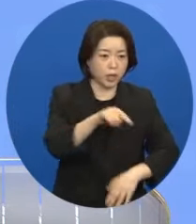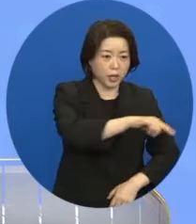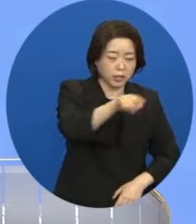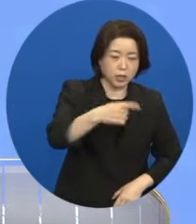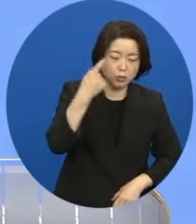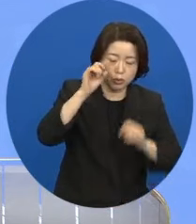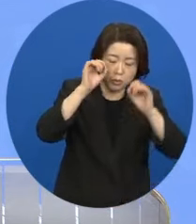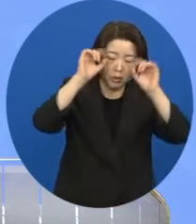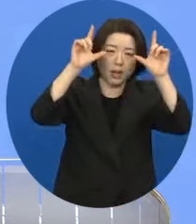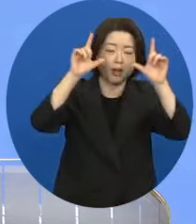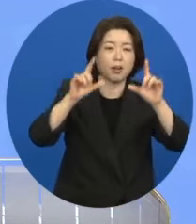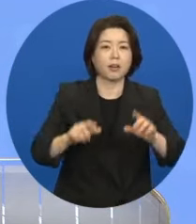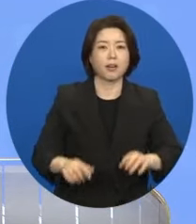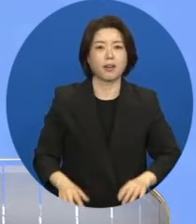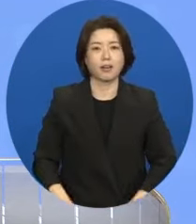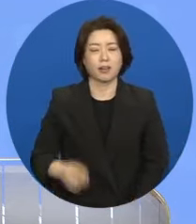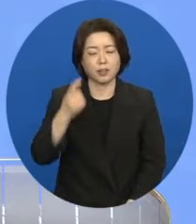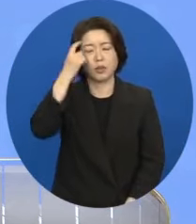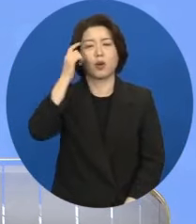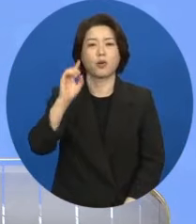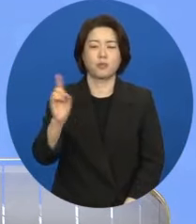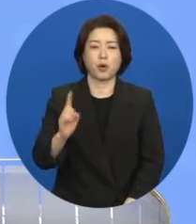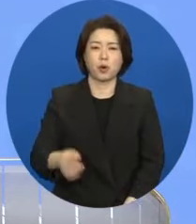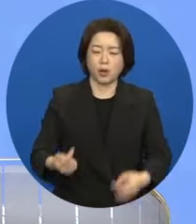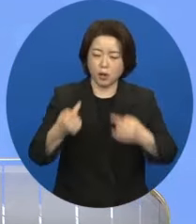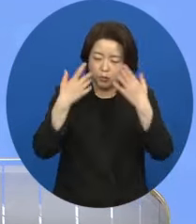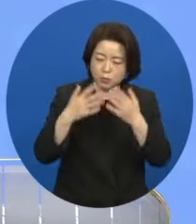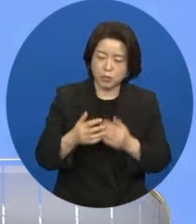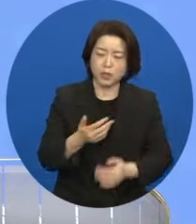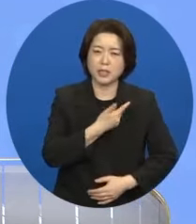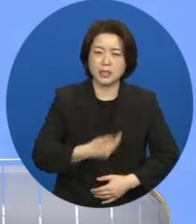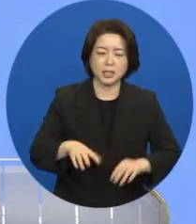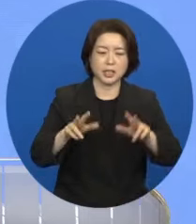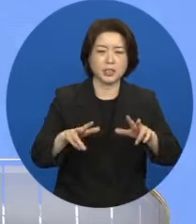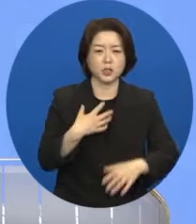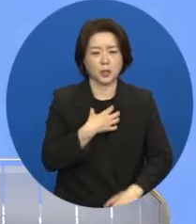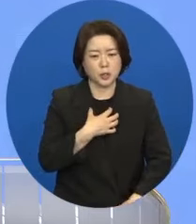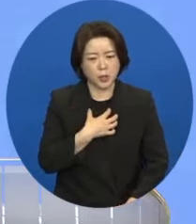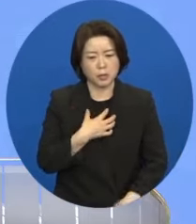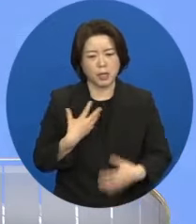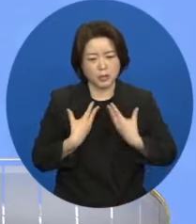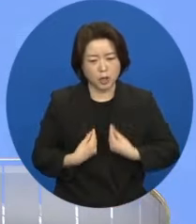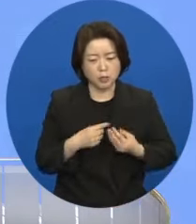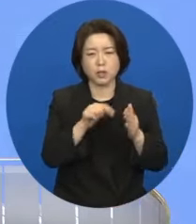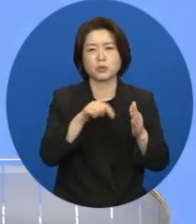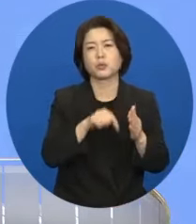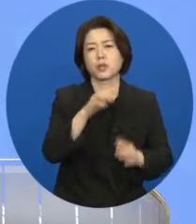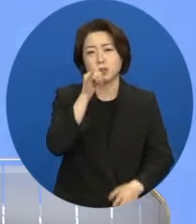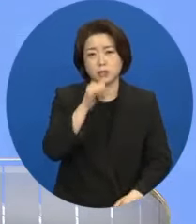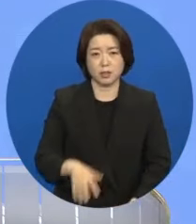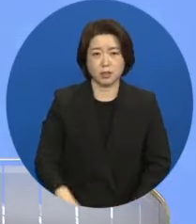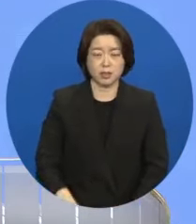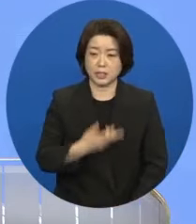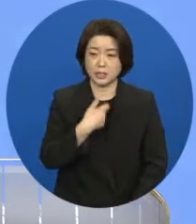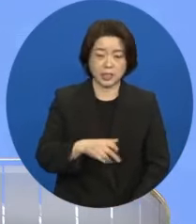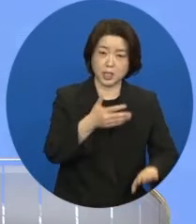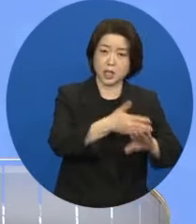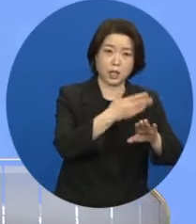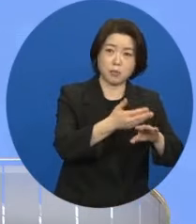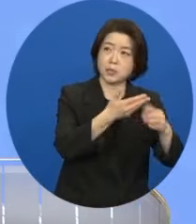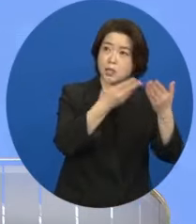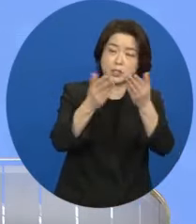이것이 달아줬어요 분명히 제자들은 지금 염려와 절망 가운데 쌓여 있었는데 제자들이 감사한게